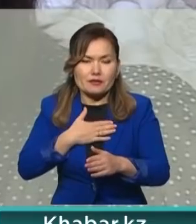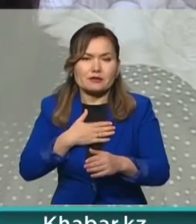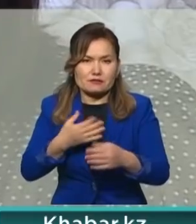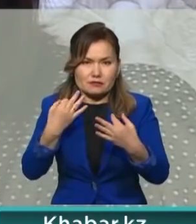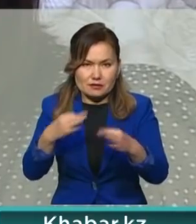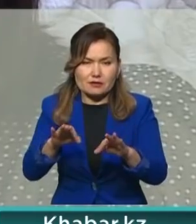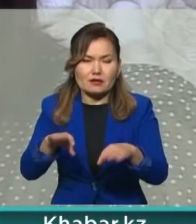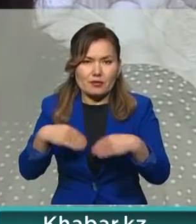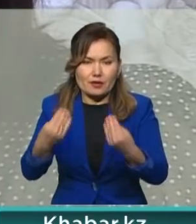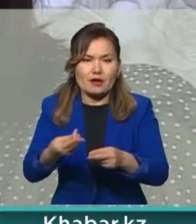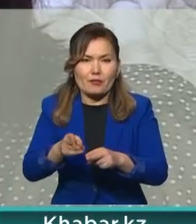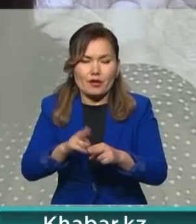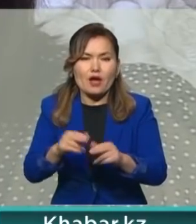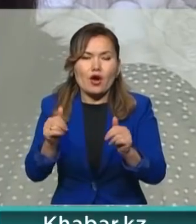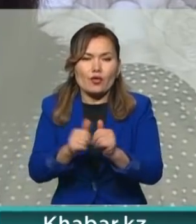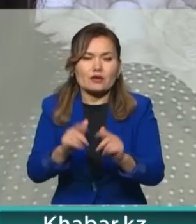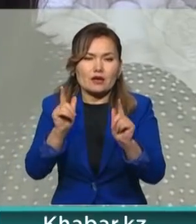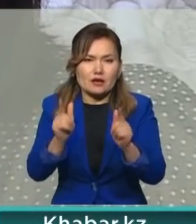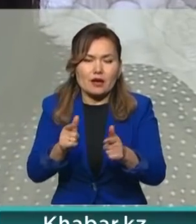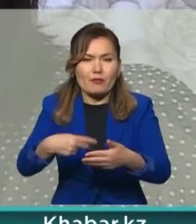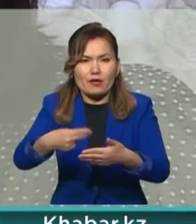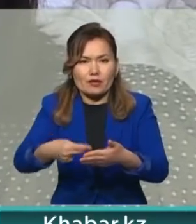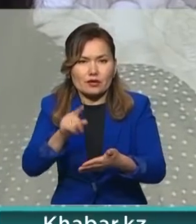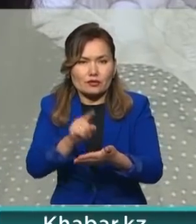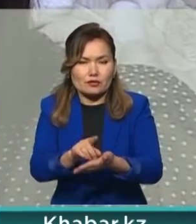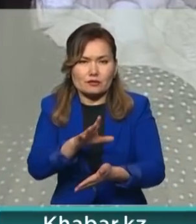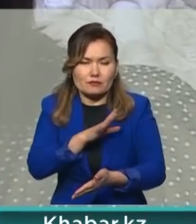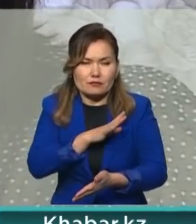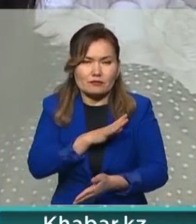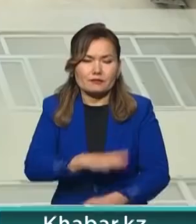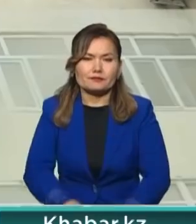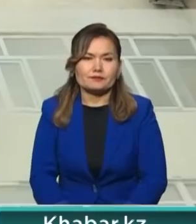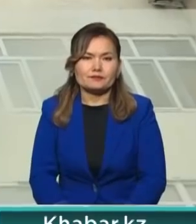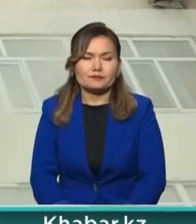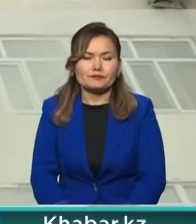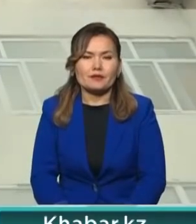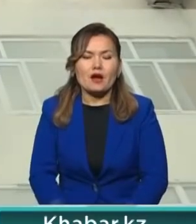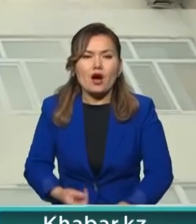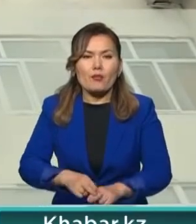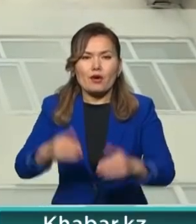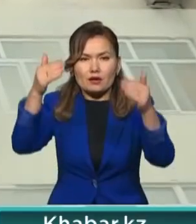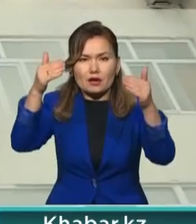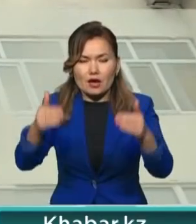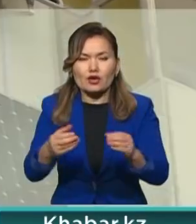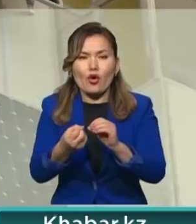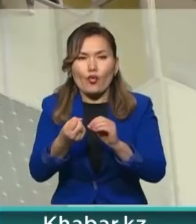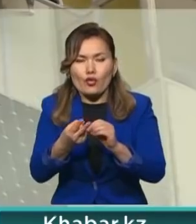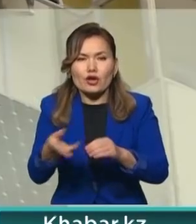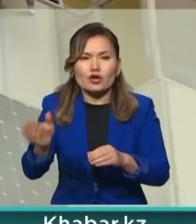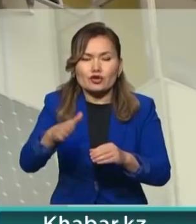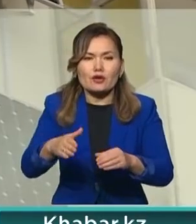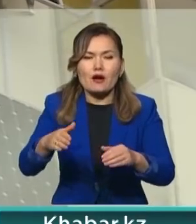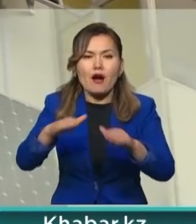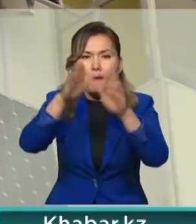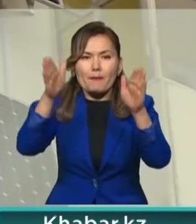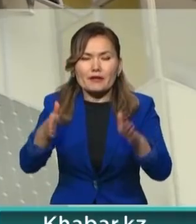Тек көршілердің келісімін міндетті түрде алуыңыз керек деп айттық. Бұл қабырғада 12 панель бар. Біреуінің салмағы 13